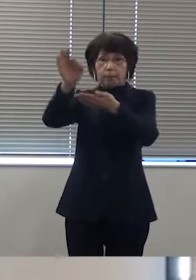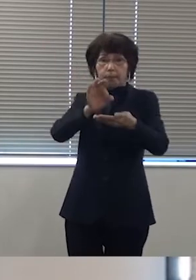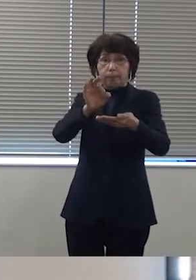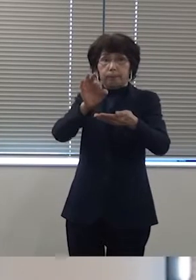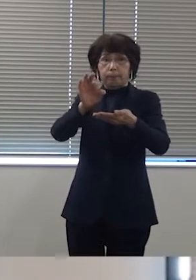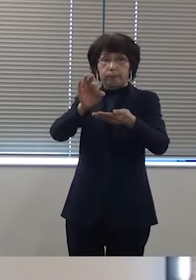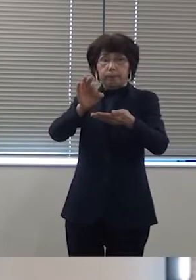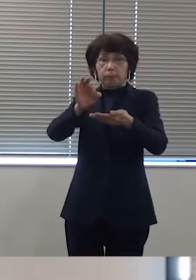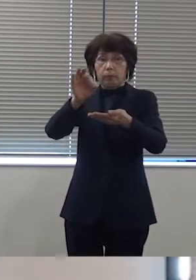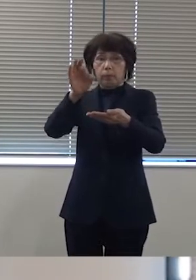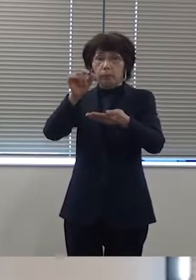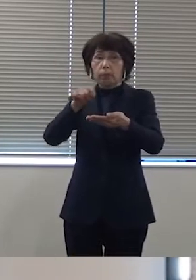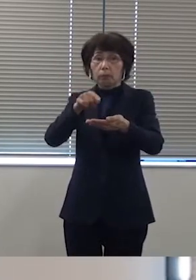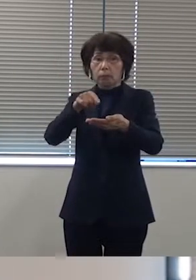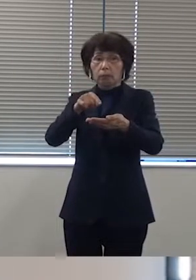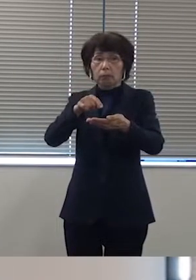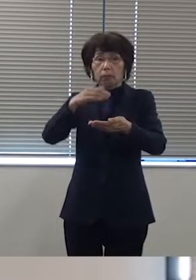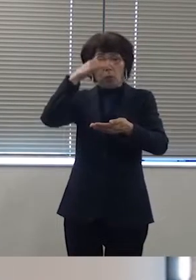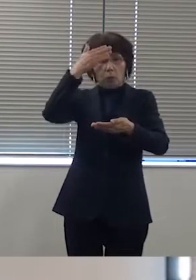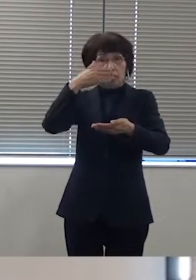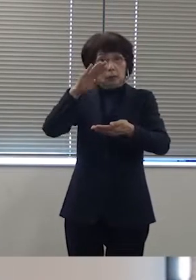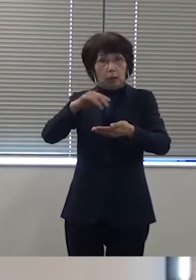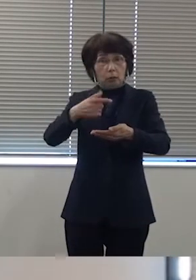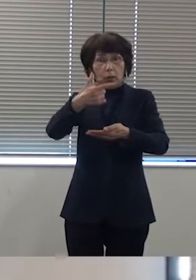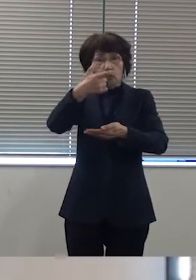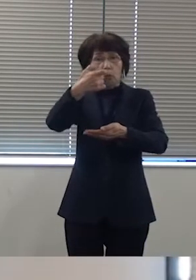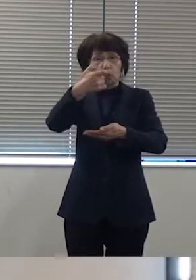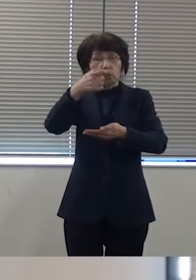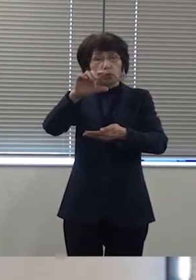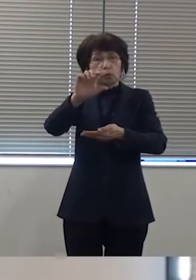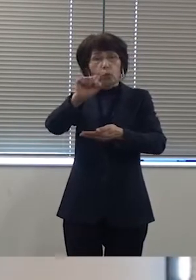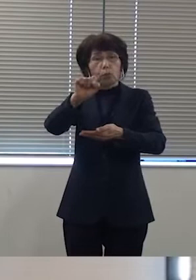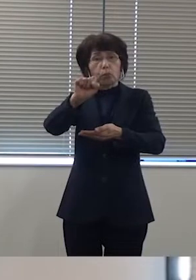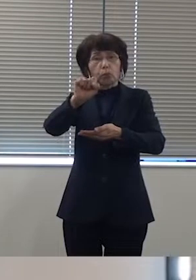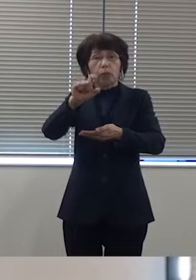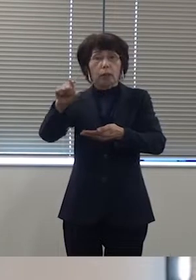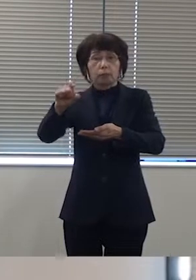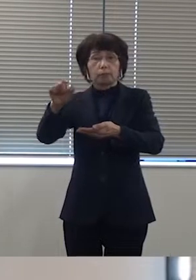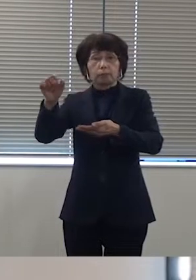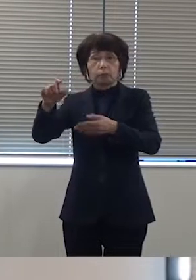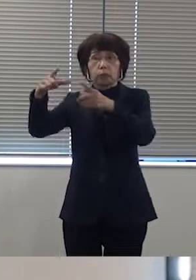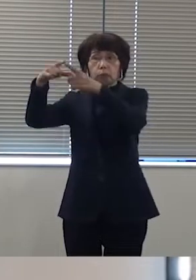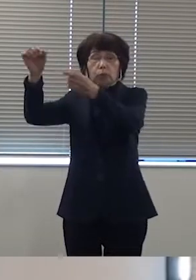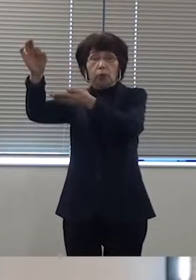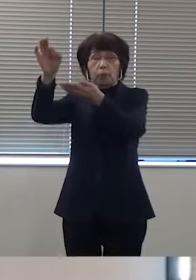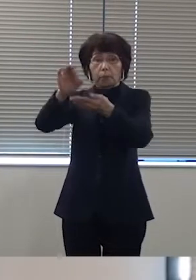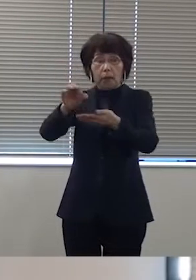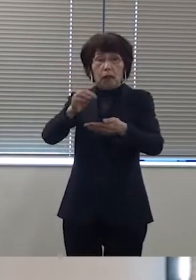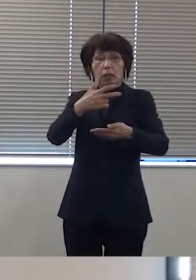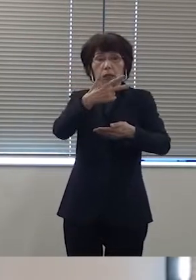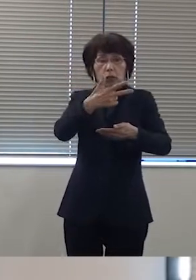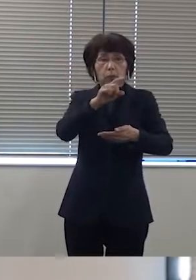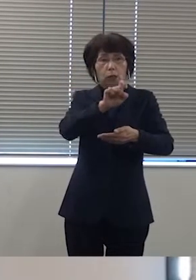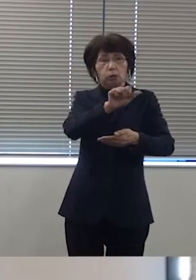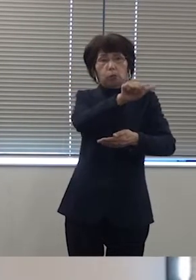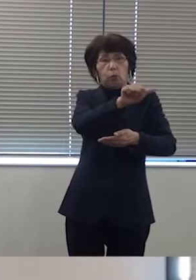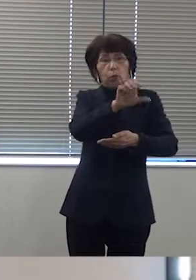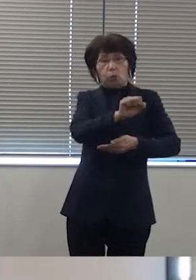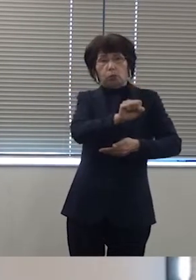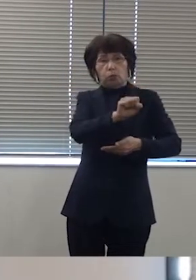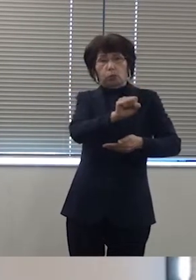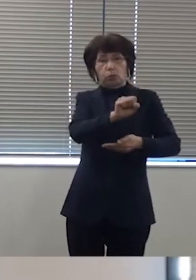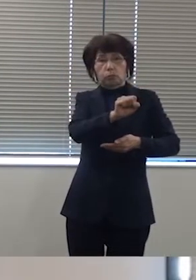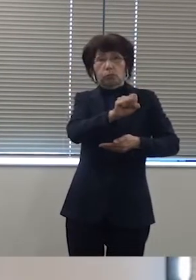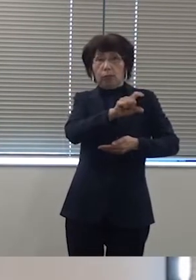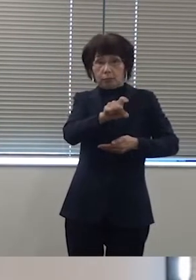ております。これに見合う分がですね、高知県大体60億ぐらい配分が来ております。で、高知の場合は15億。